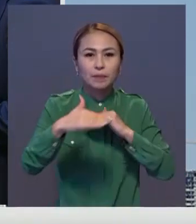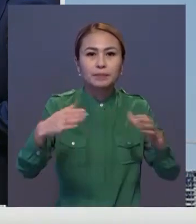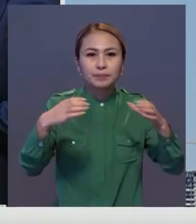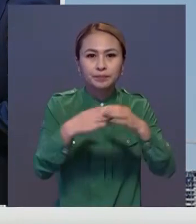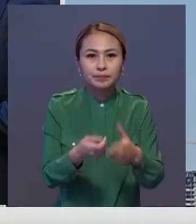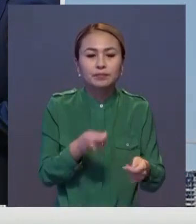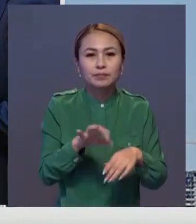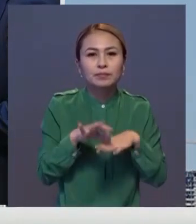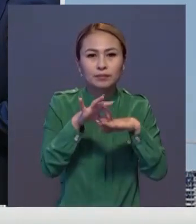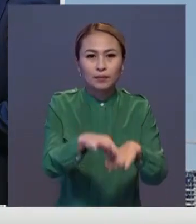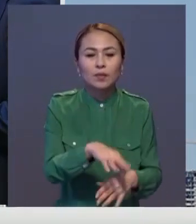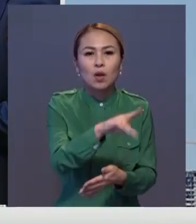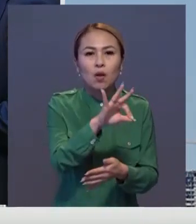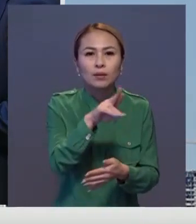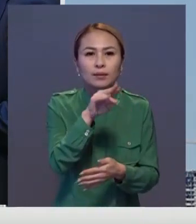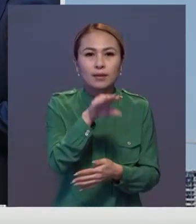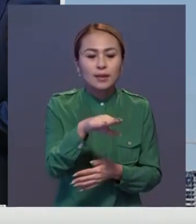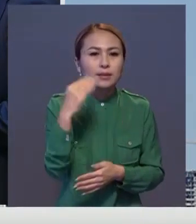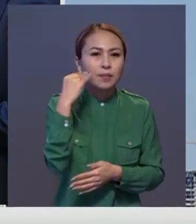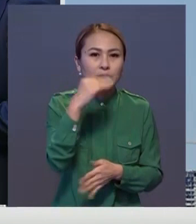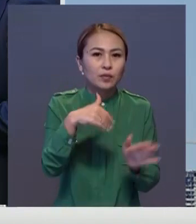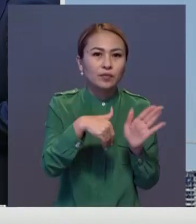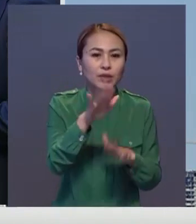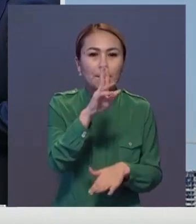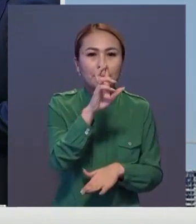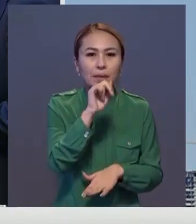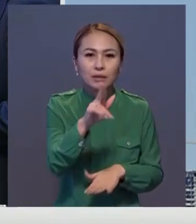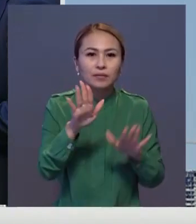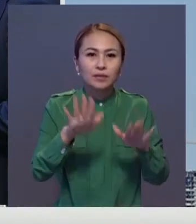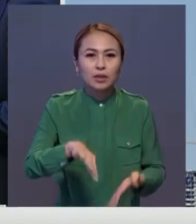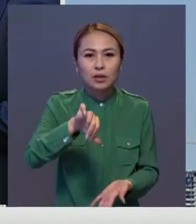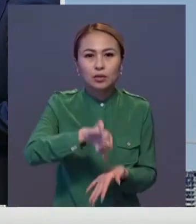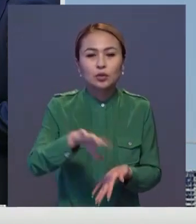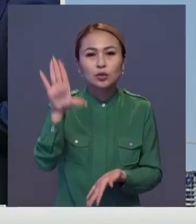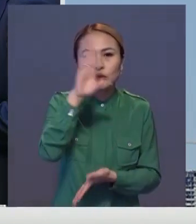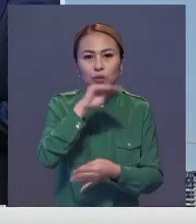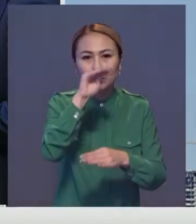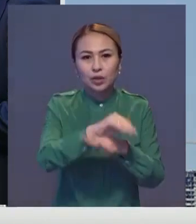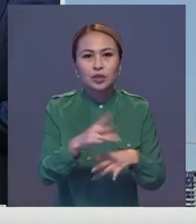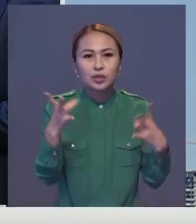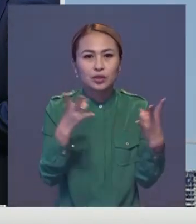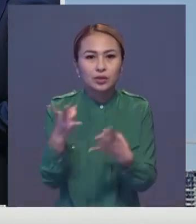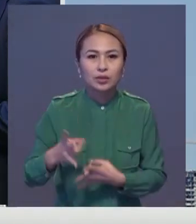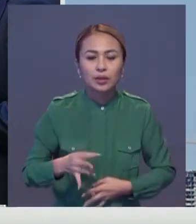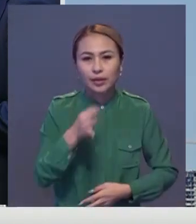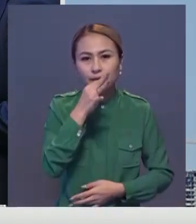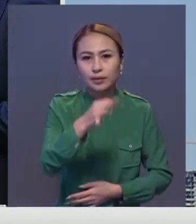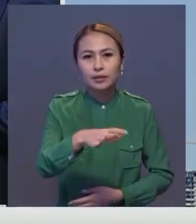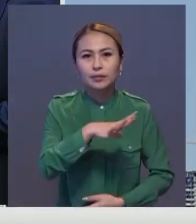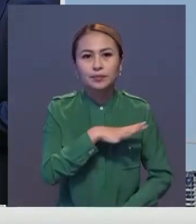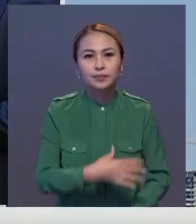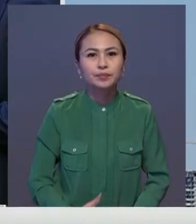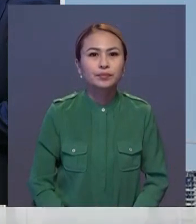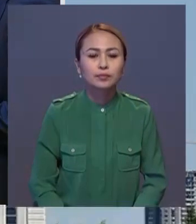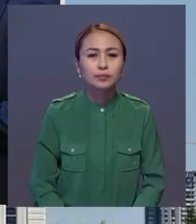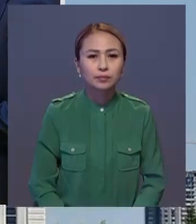масс-медианы қолдайтынын, елде контент сапасын арттырып, қазақ тілді бақтың бәсекеге қабілеттілігін күшейту қажеттігін айтты.